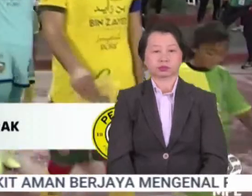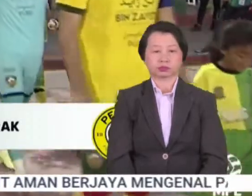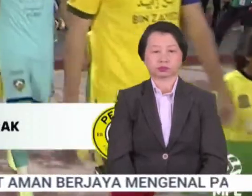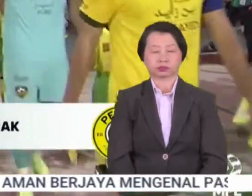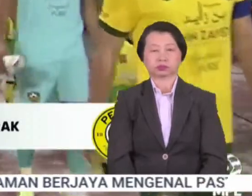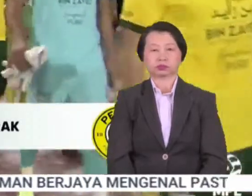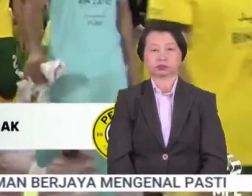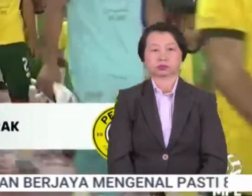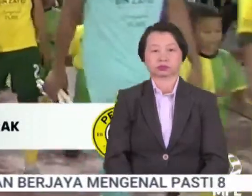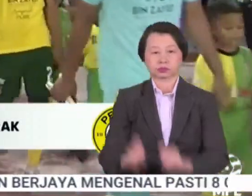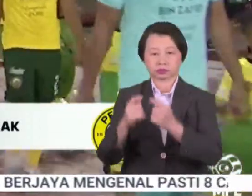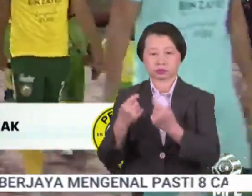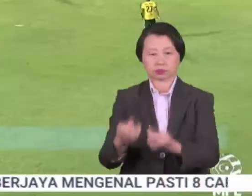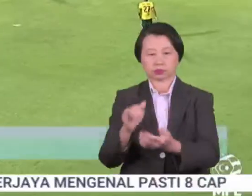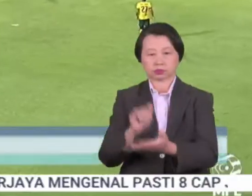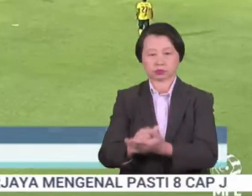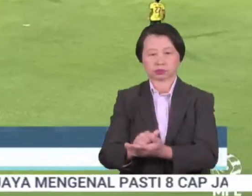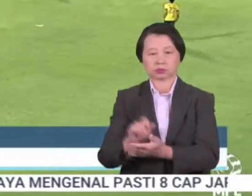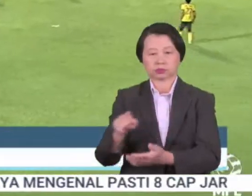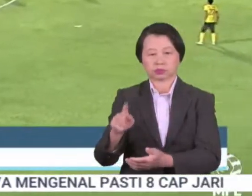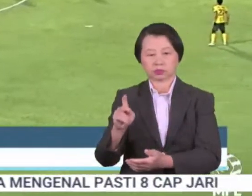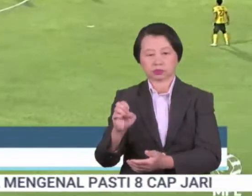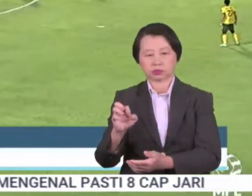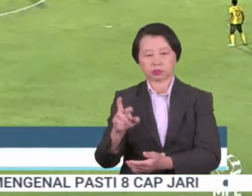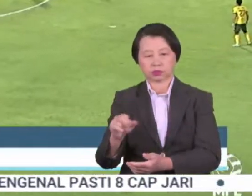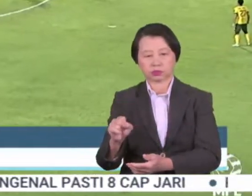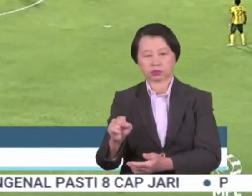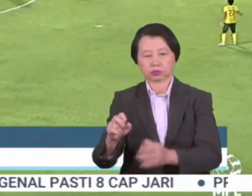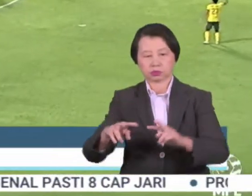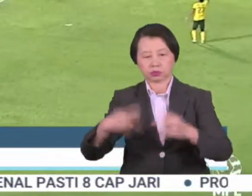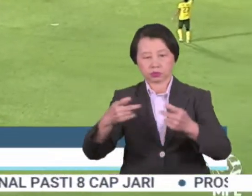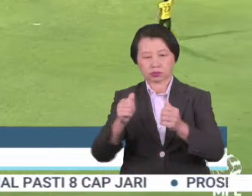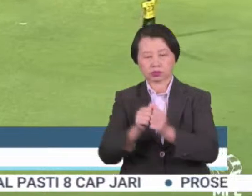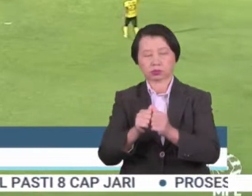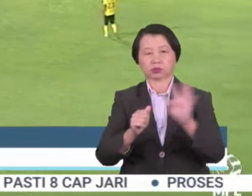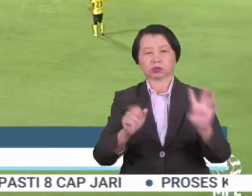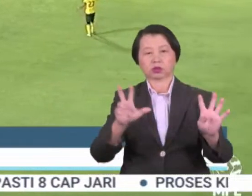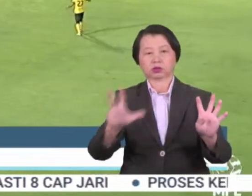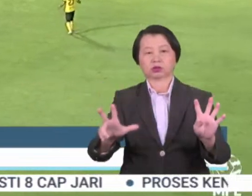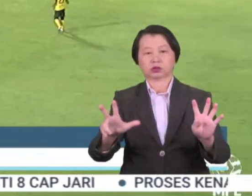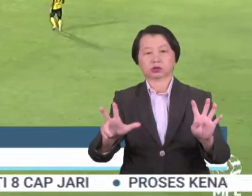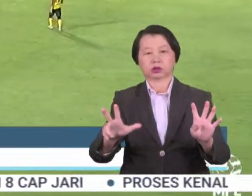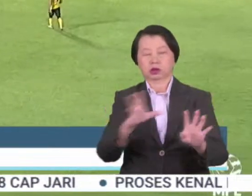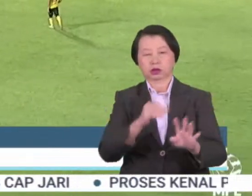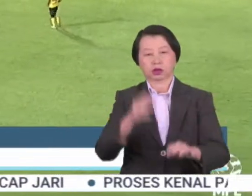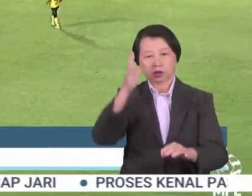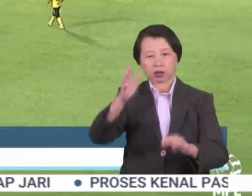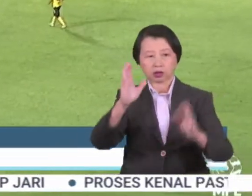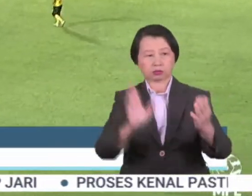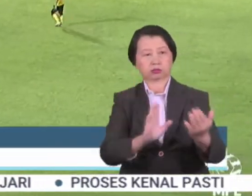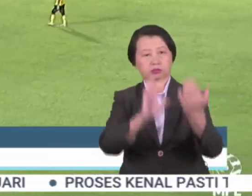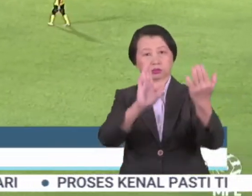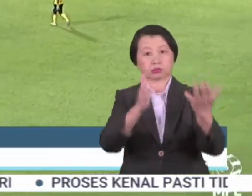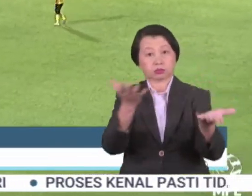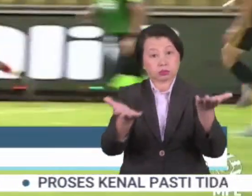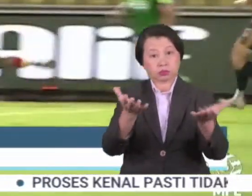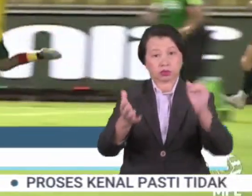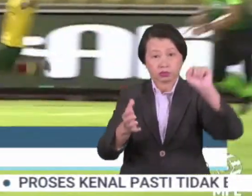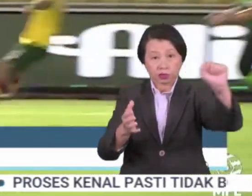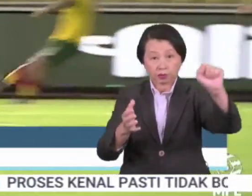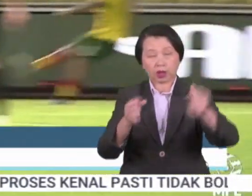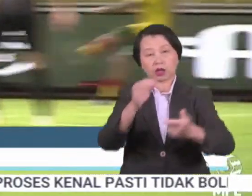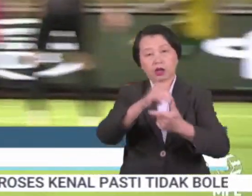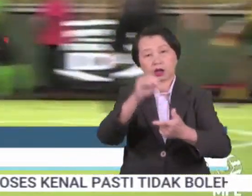terbaik skuad The Bos gores Mara ke suku akhir dengan agregate 43 dan akan berdepan sama ada Sabah